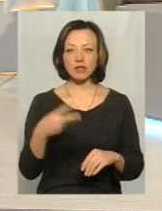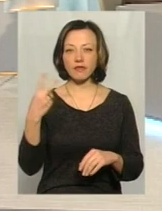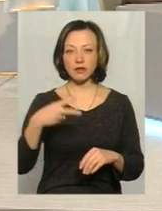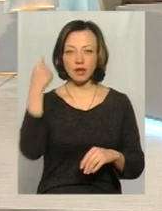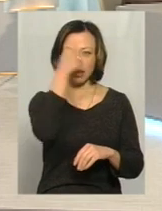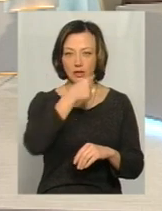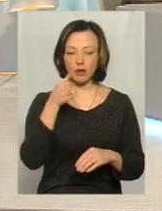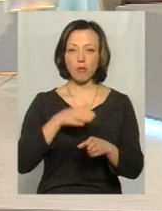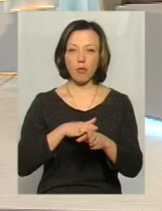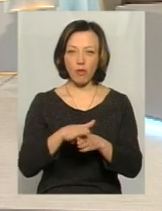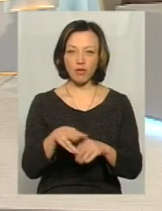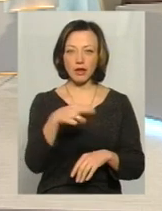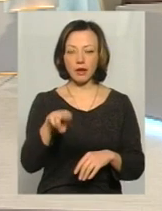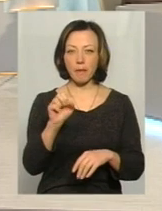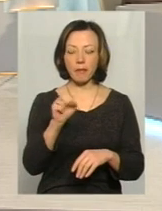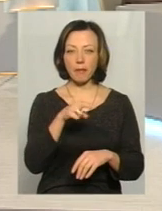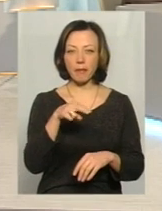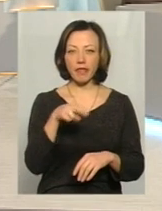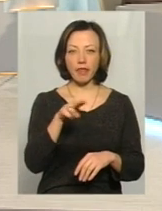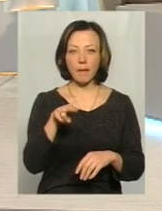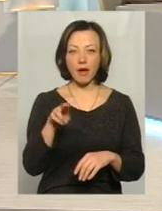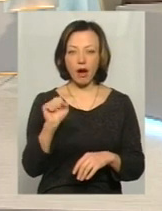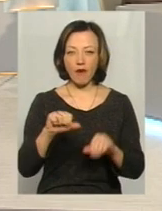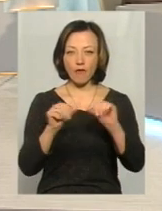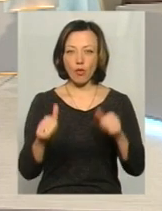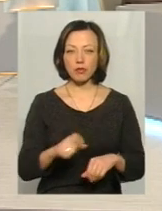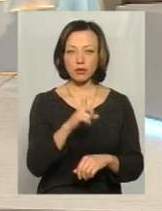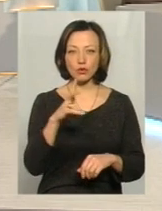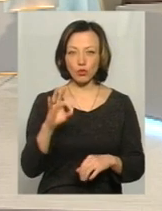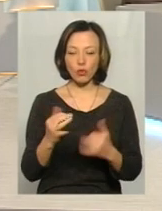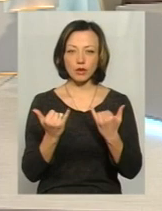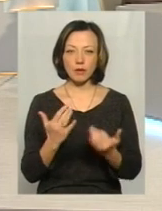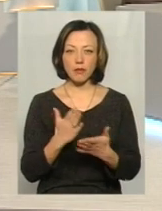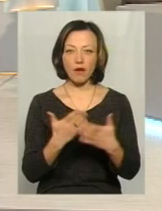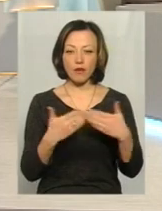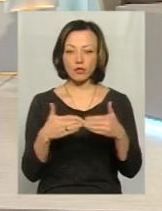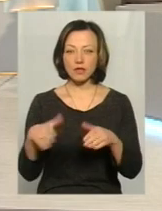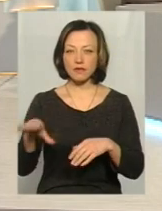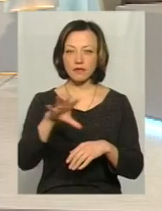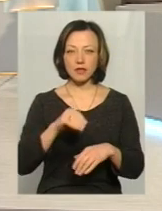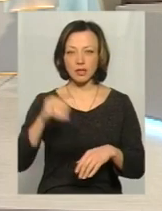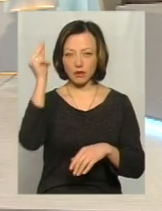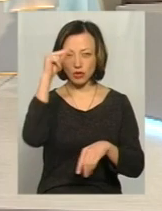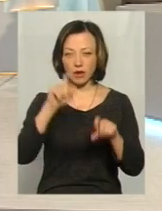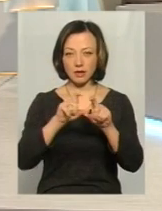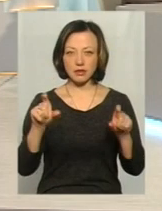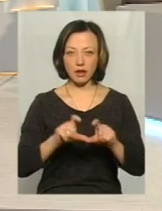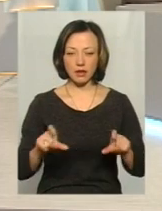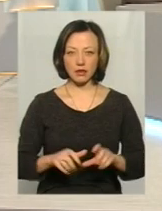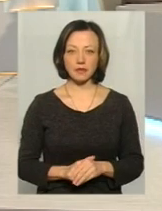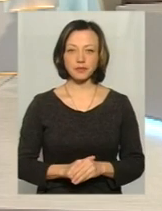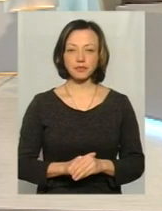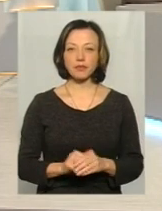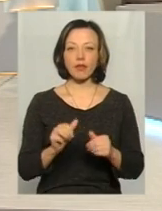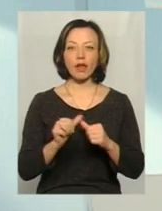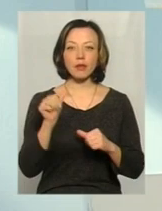2020 рік – повноцінне ДПА у формі зовнішнього незалежного оцінювання, яке мають наразі випускники всіх загальноосвітніх навчальних закладів.